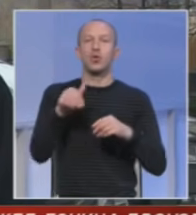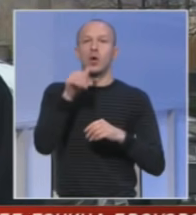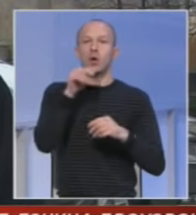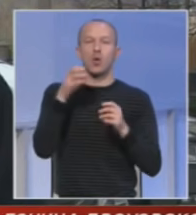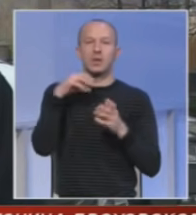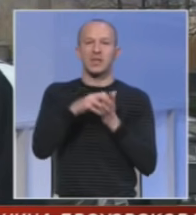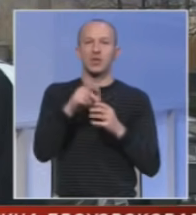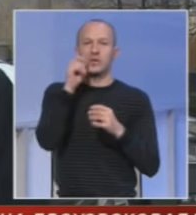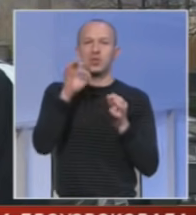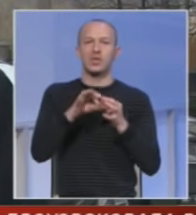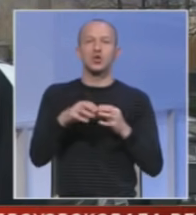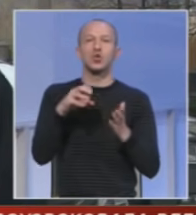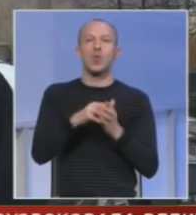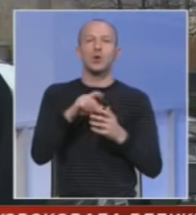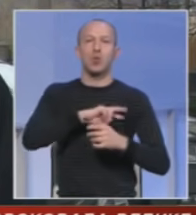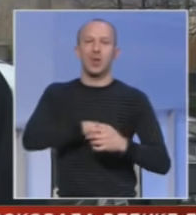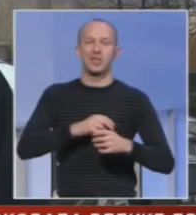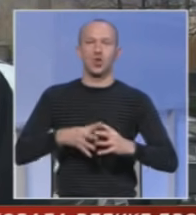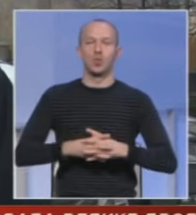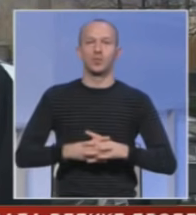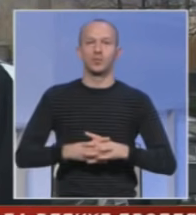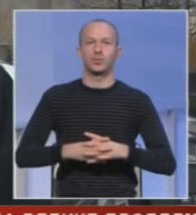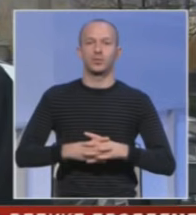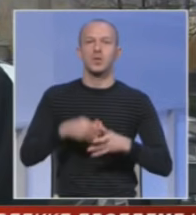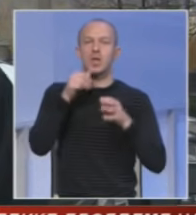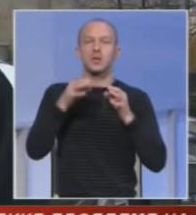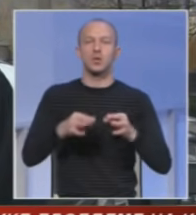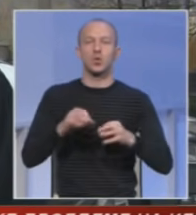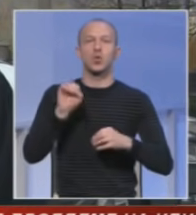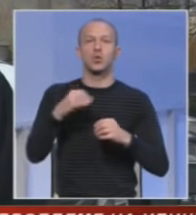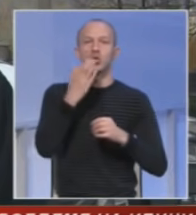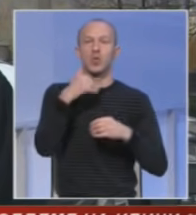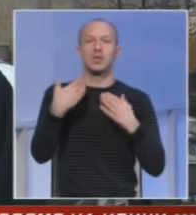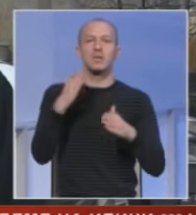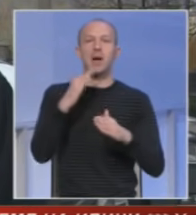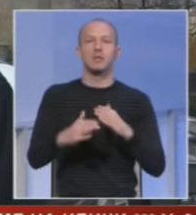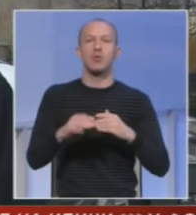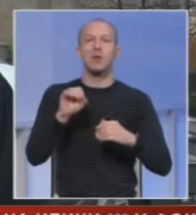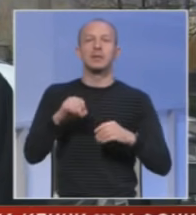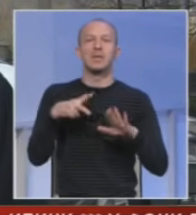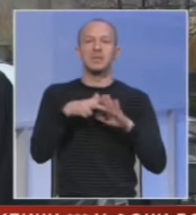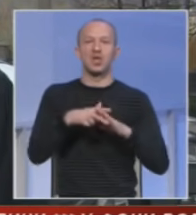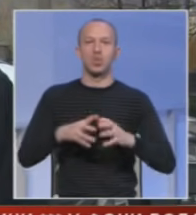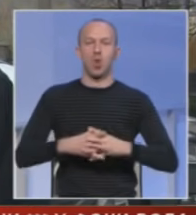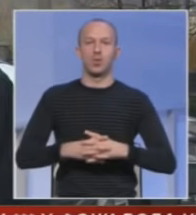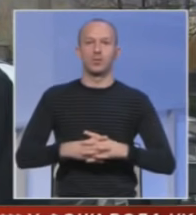komunalno, civilnu zaštitu, komunalnu policiju i sigurno da ćemo dati maksimum da